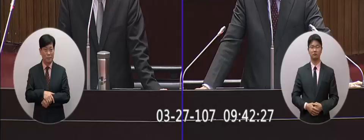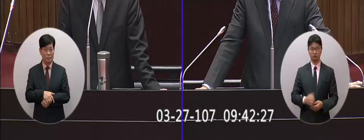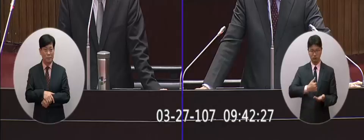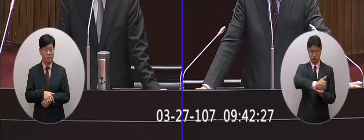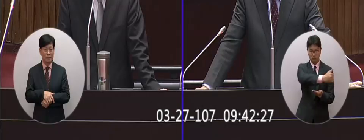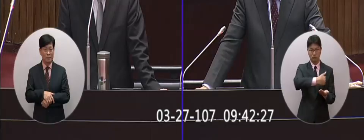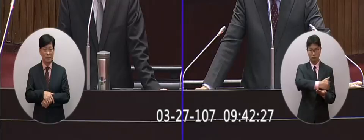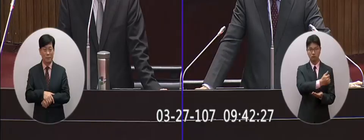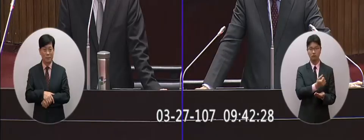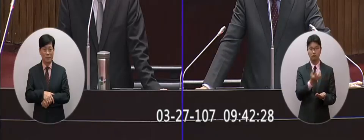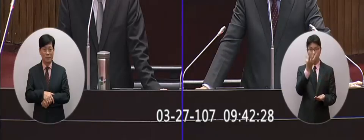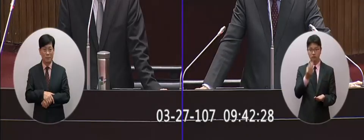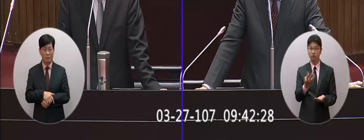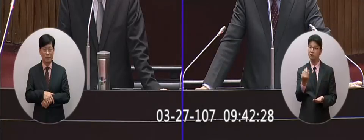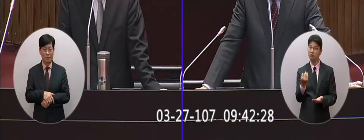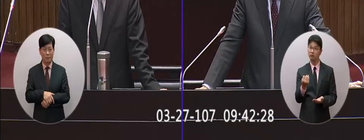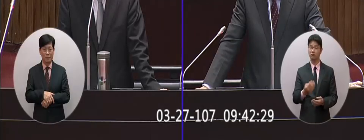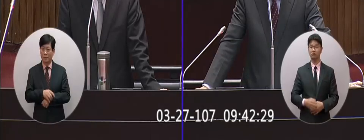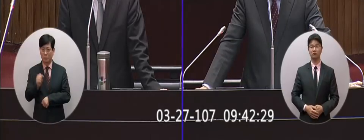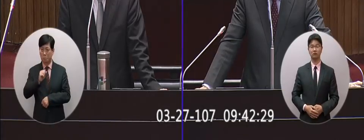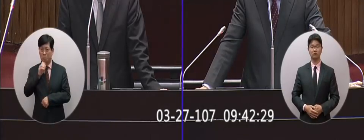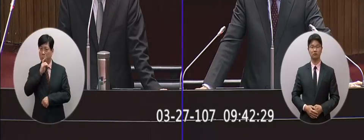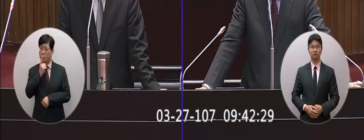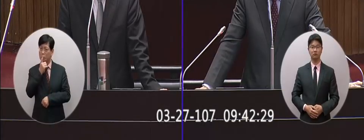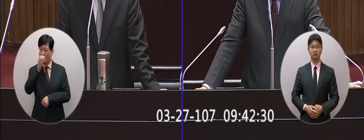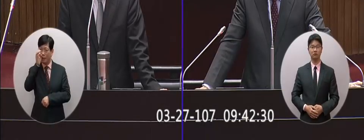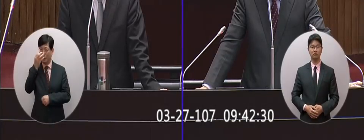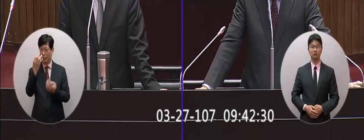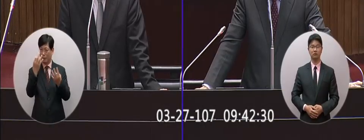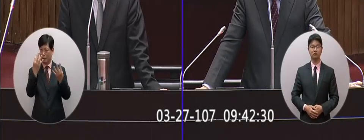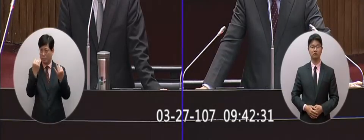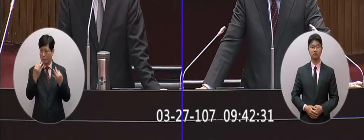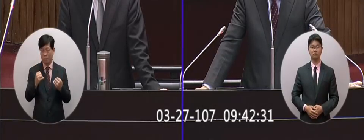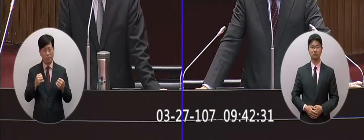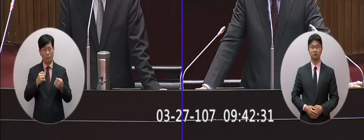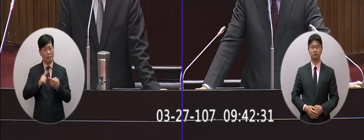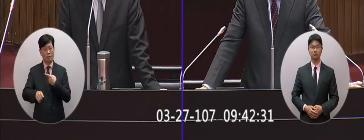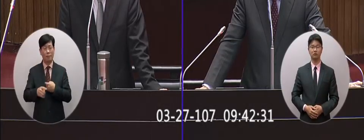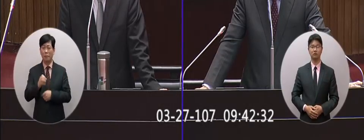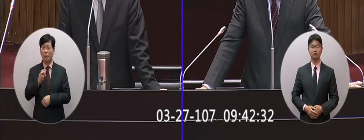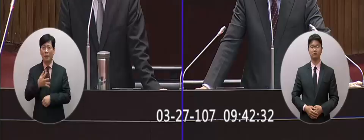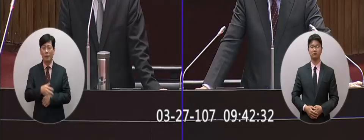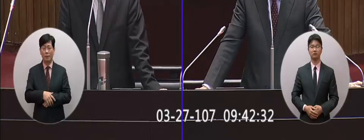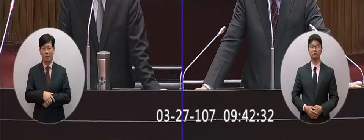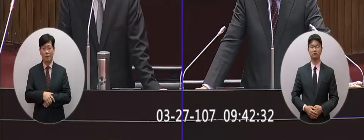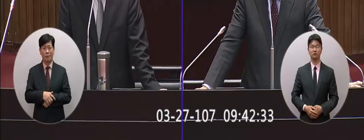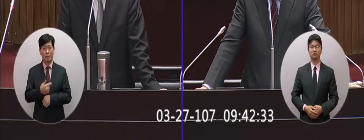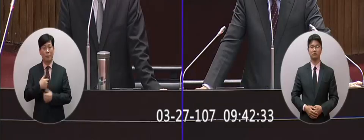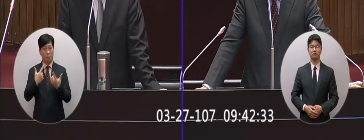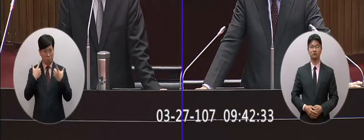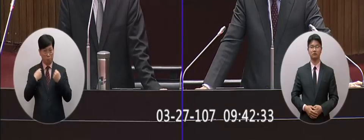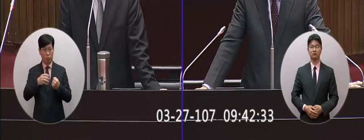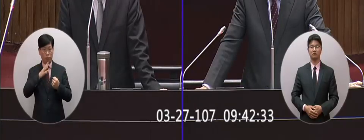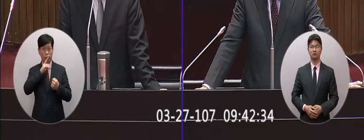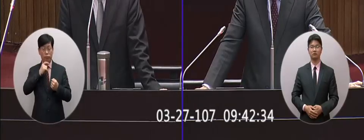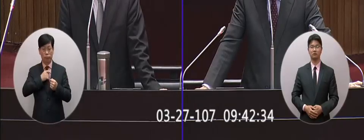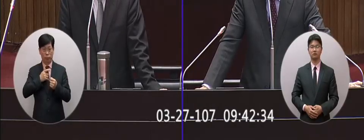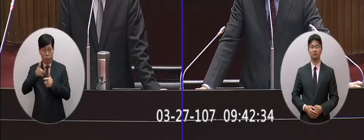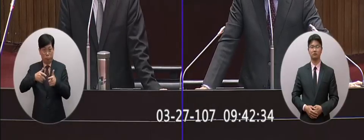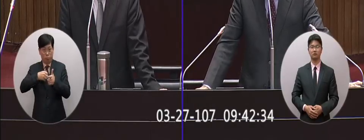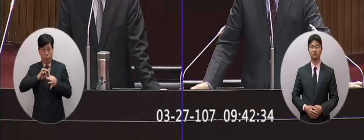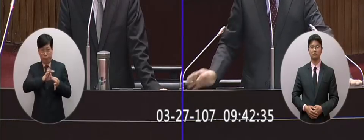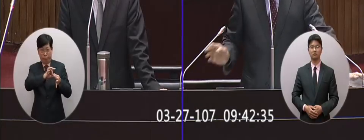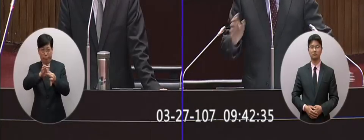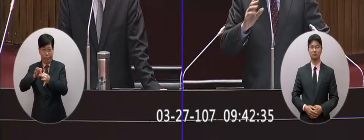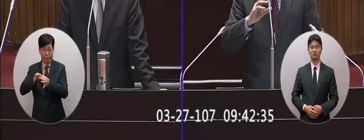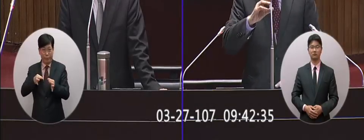顺差， 但是那个不能够单纯看这个数据耶，陈委员，因为呢，其实我们是产业链的分工